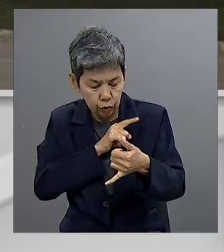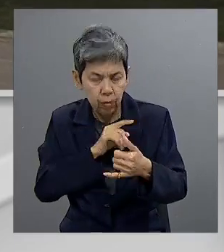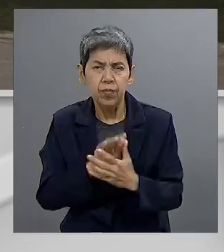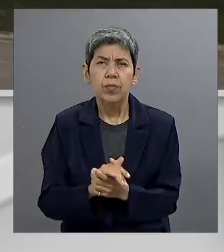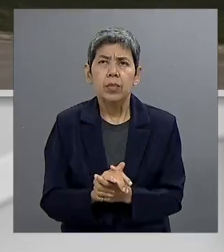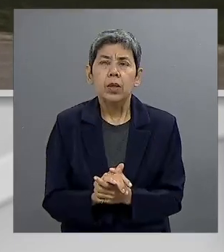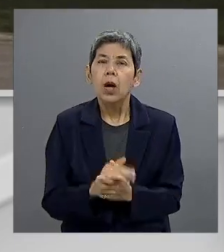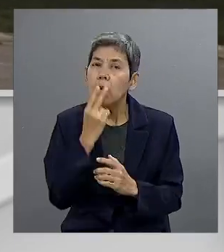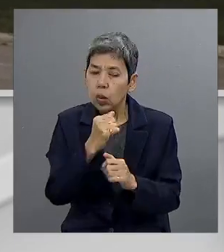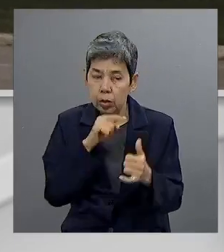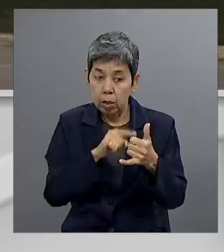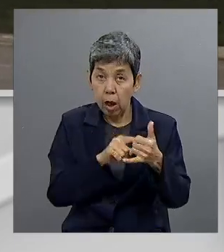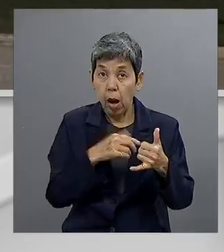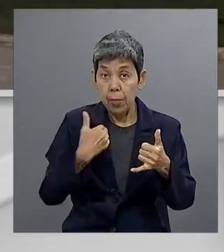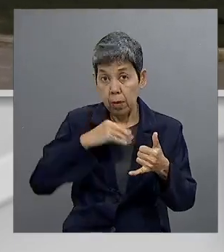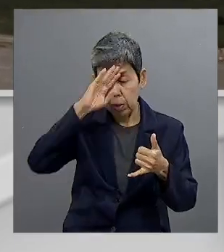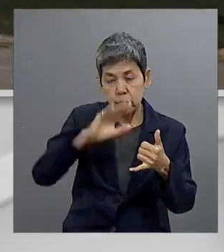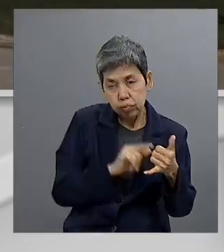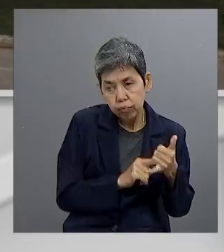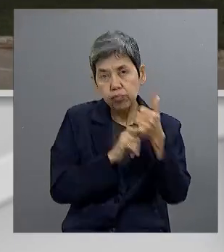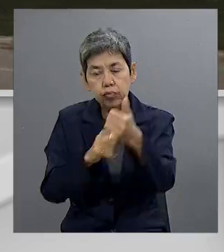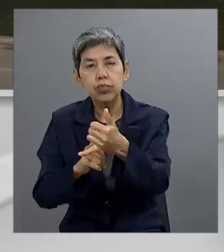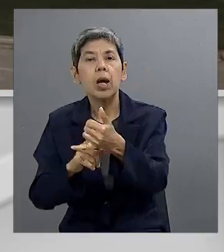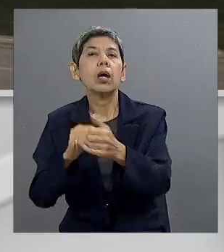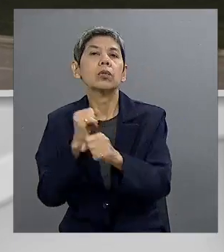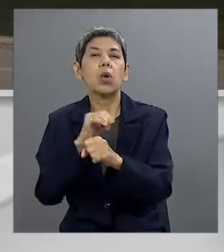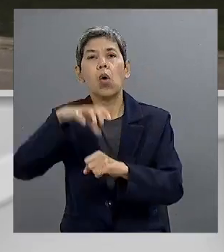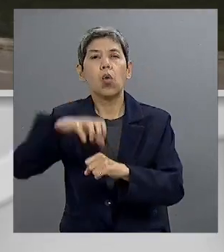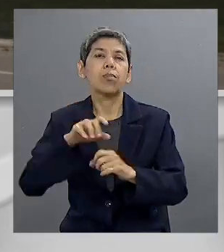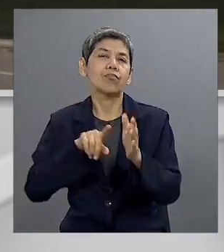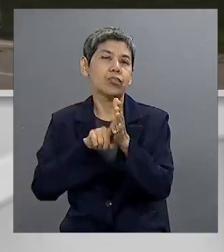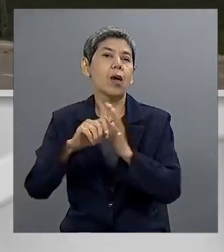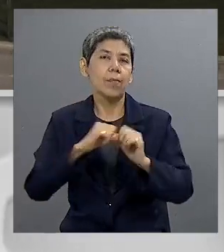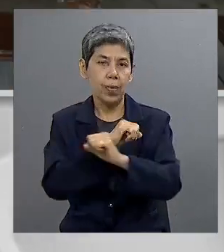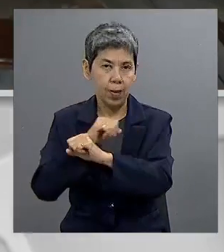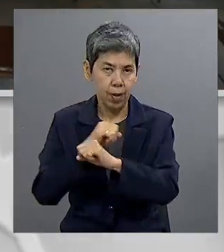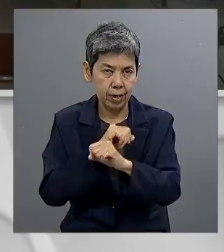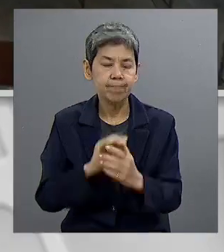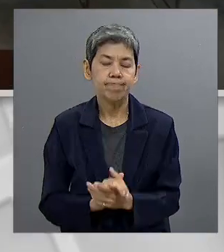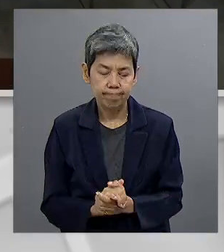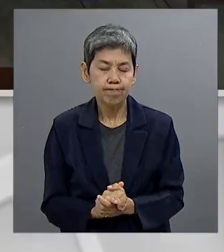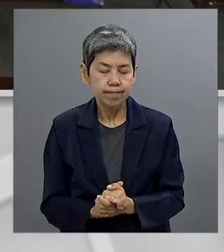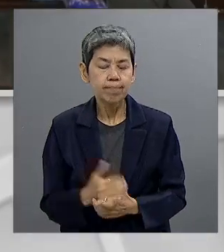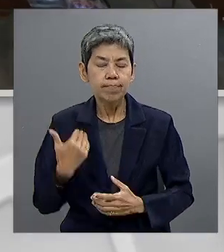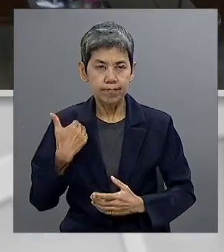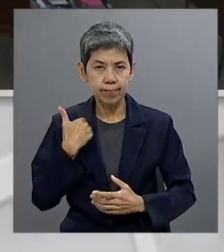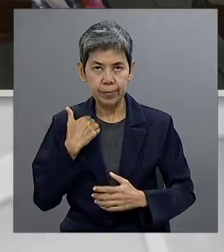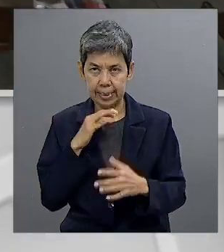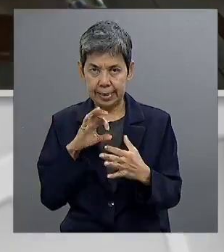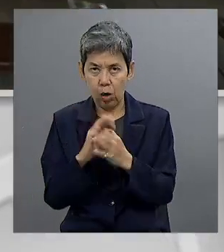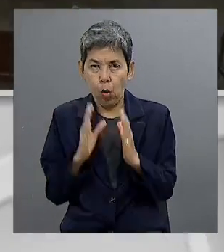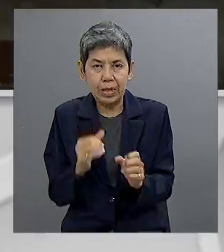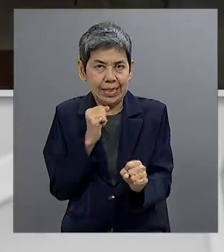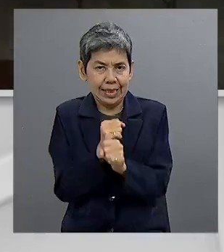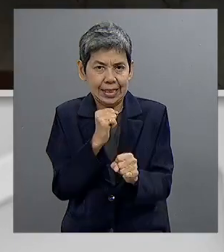การส่งต่อการรักษาพยาบาลภายใต้การกำกับของกรมควบคุมโรคนะคะนอกจากนี้แล้วยังต้องการจะใช้กับแรงงานที่